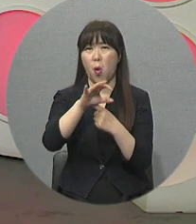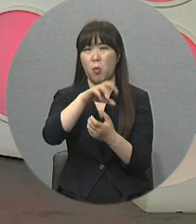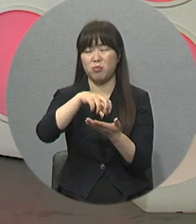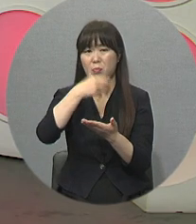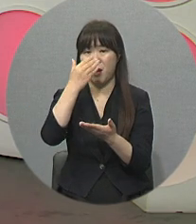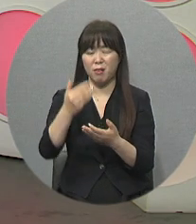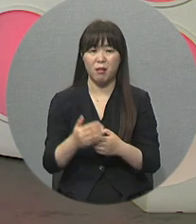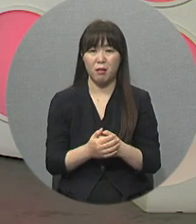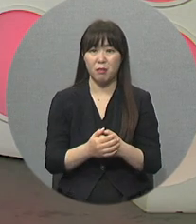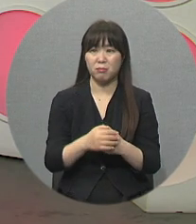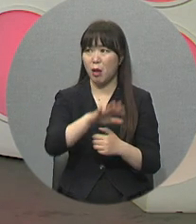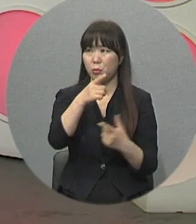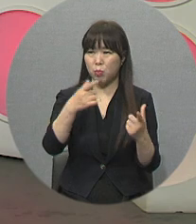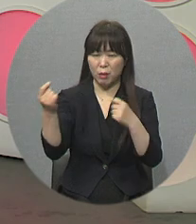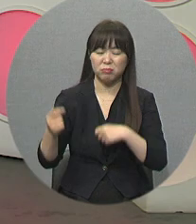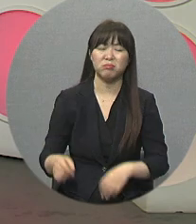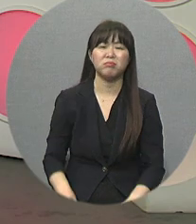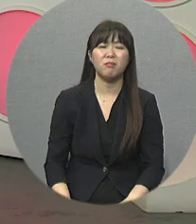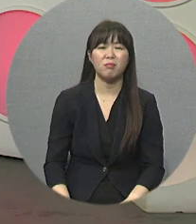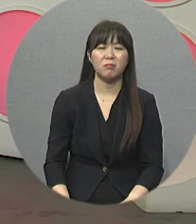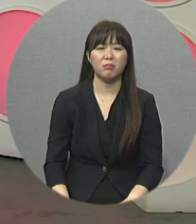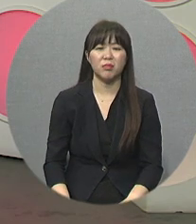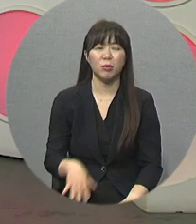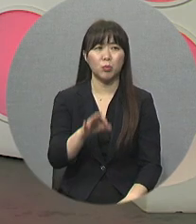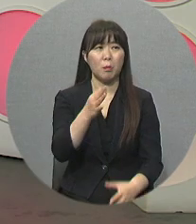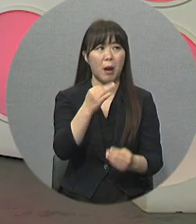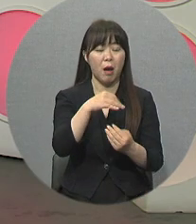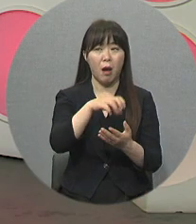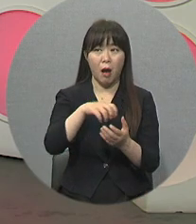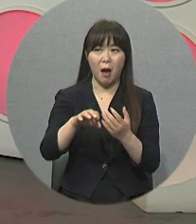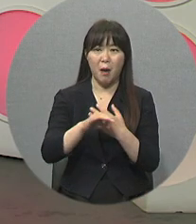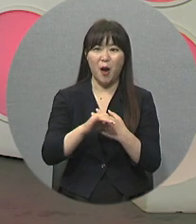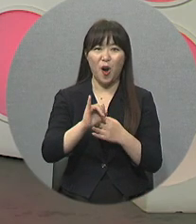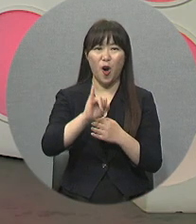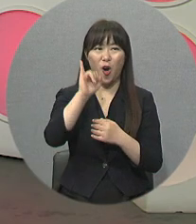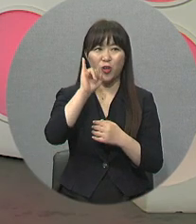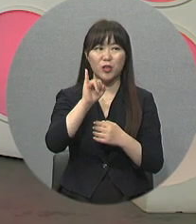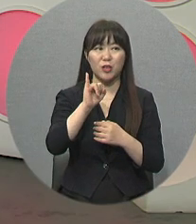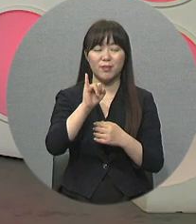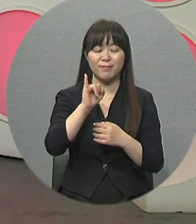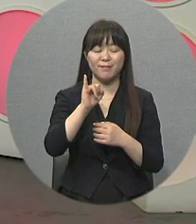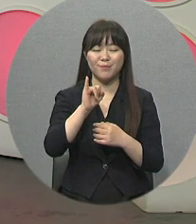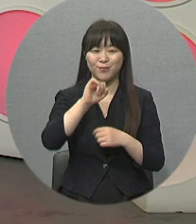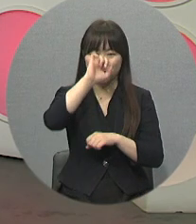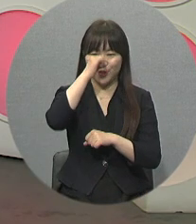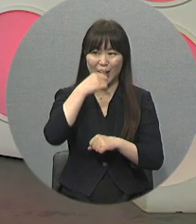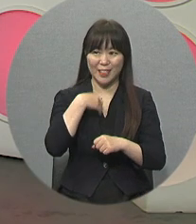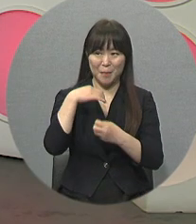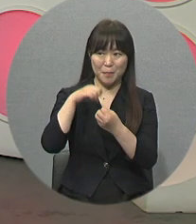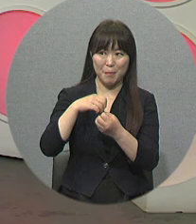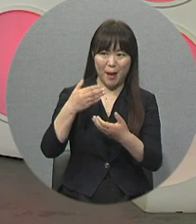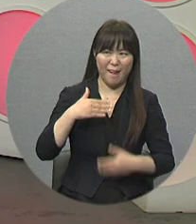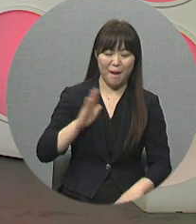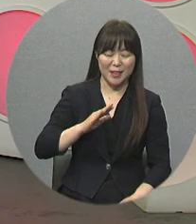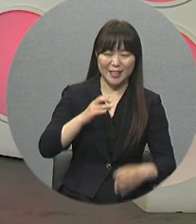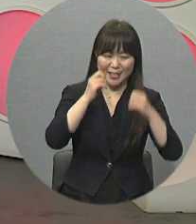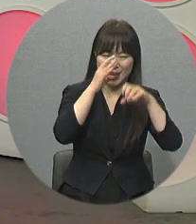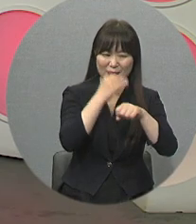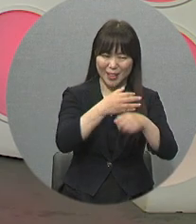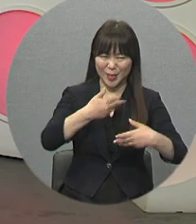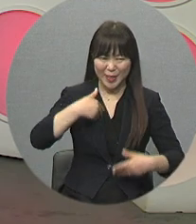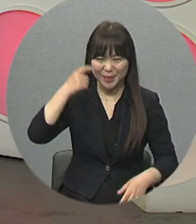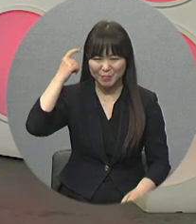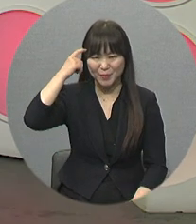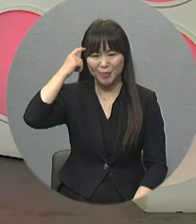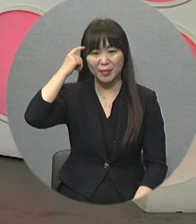해. 저는 엄마가 돈을 많이 벌면 언니들 운동화를 물려주지 않고 새 것을 사주리라